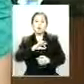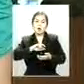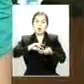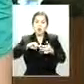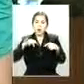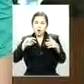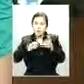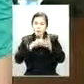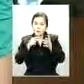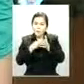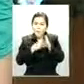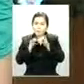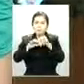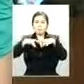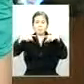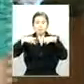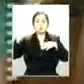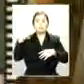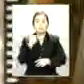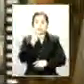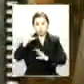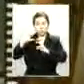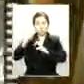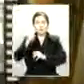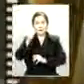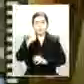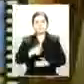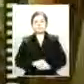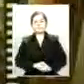ดเคลื่อนติดตามได้ในไทยบันเทิงค่ะ